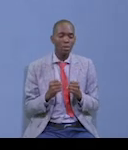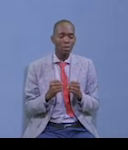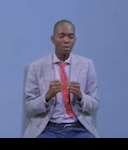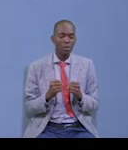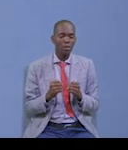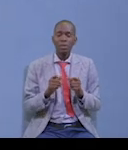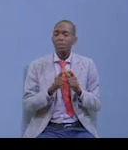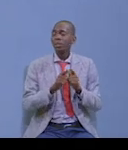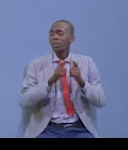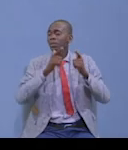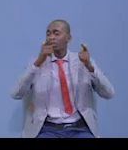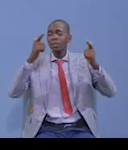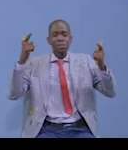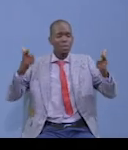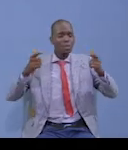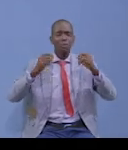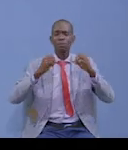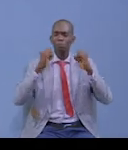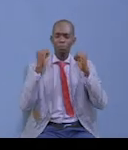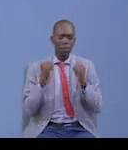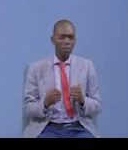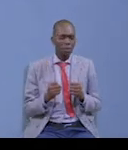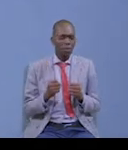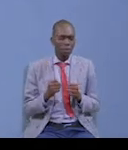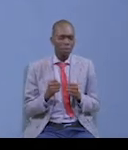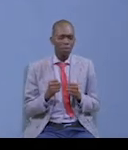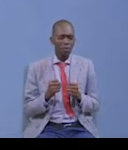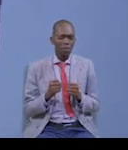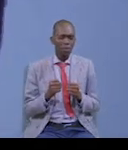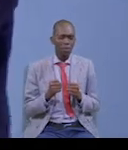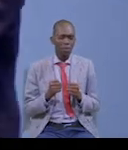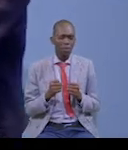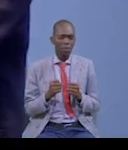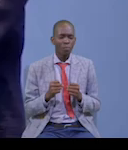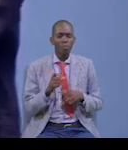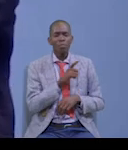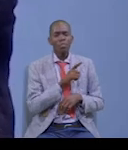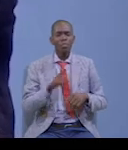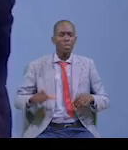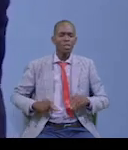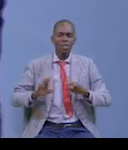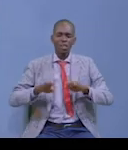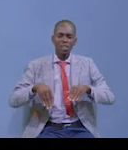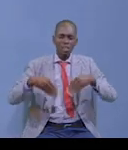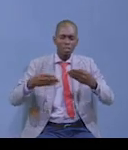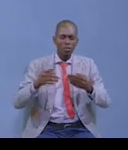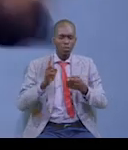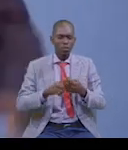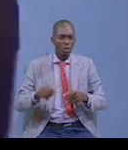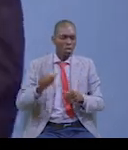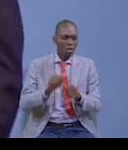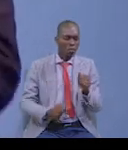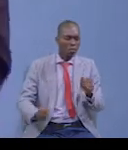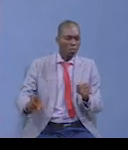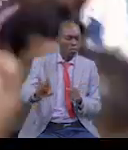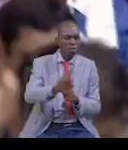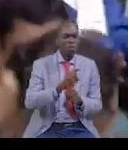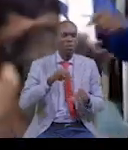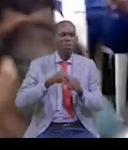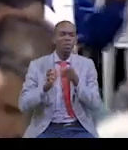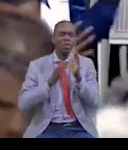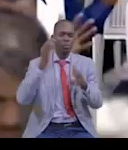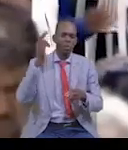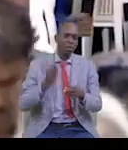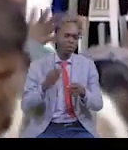శక్తి. Dynamite, dynamic power. ప్రకృతి పేరుడికి మించిన శక్తి. Lord, give unto them in Jesus' name.